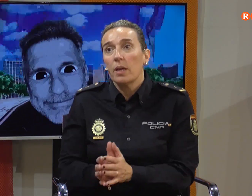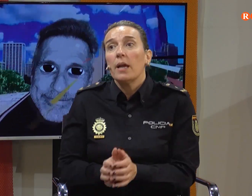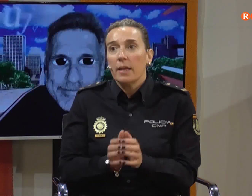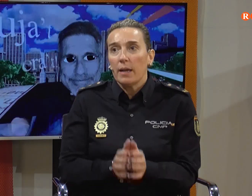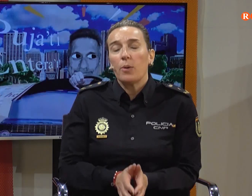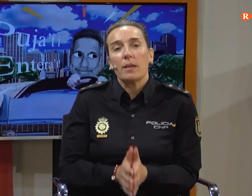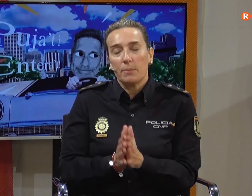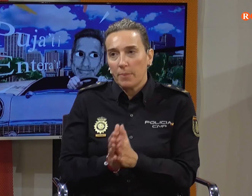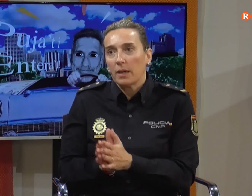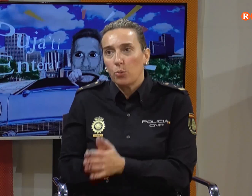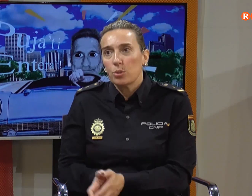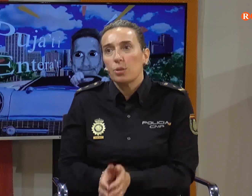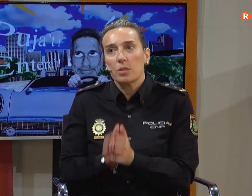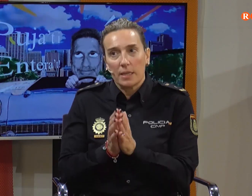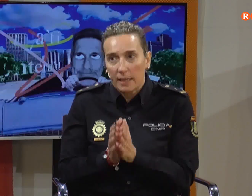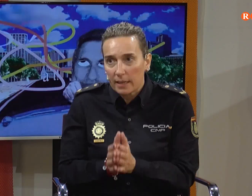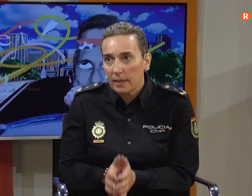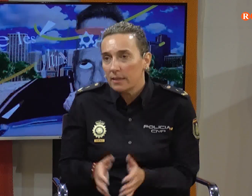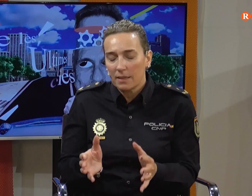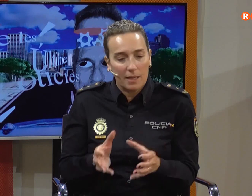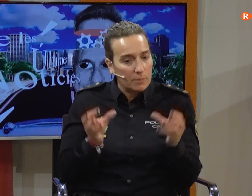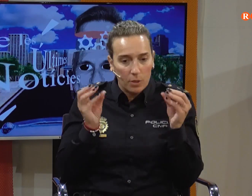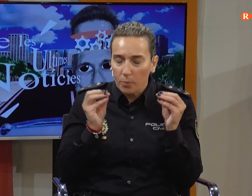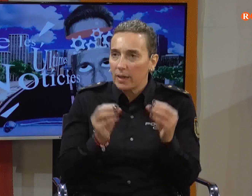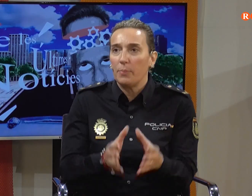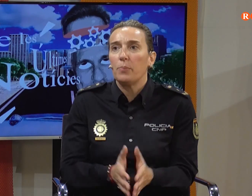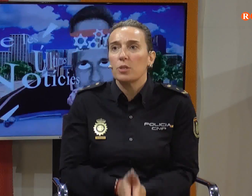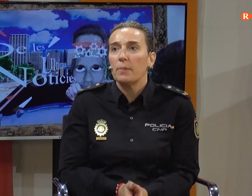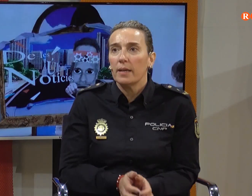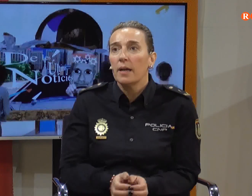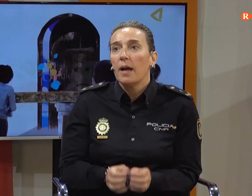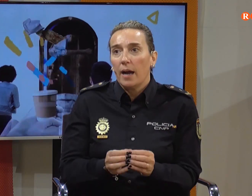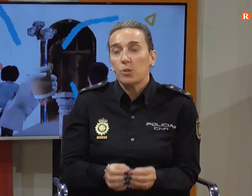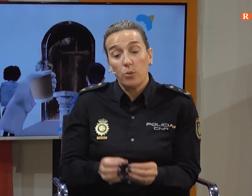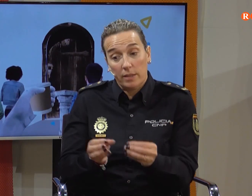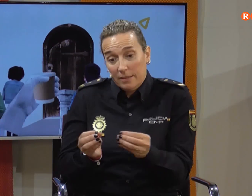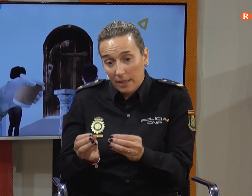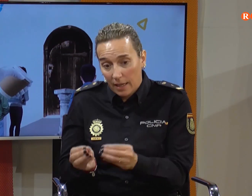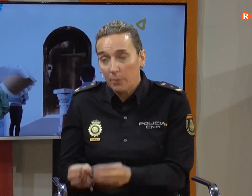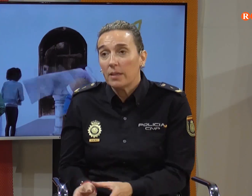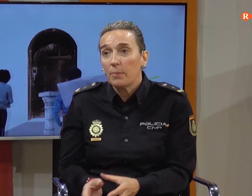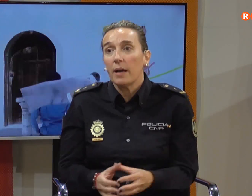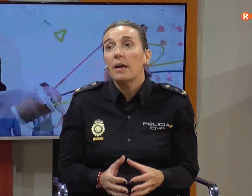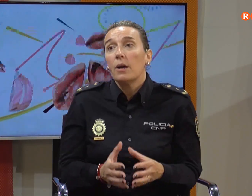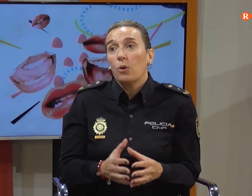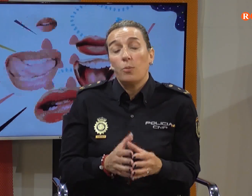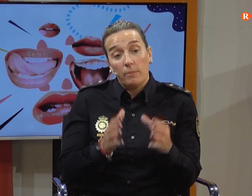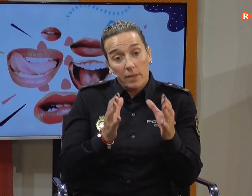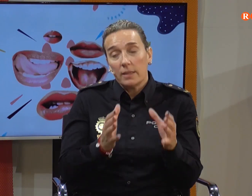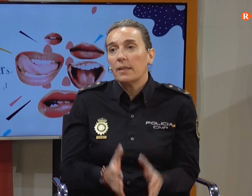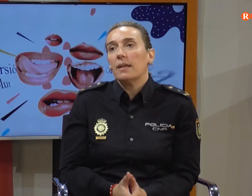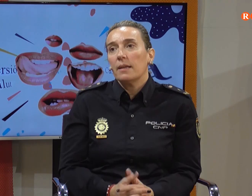segur i hi hauran més recursos en el carrer, intentarem el més ràpid possible ajudar tant a la víctima